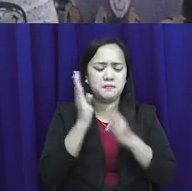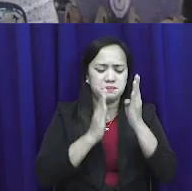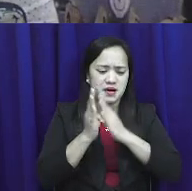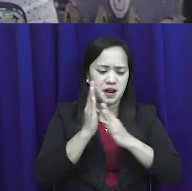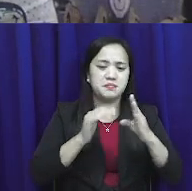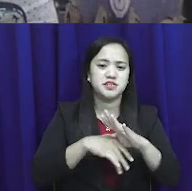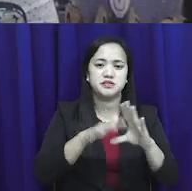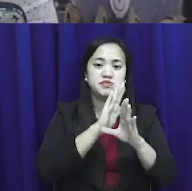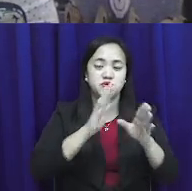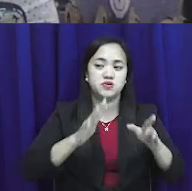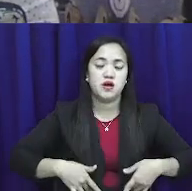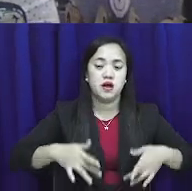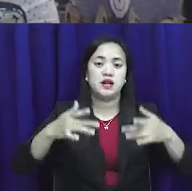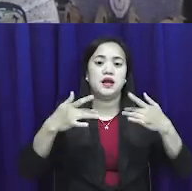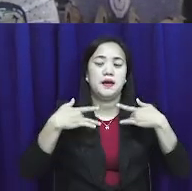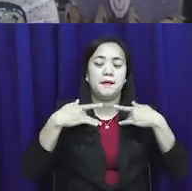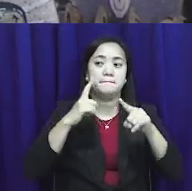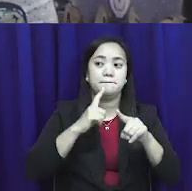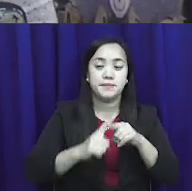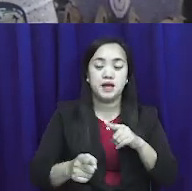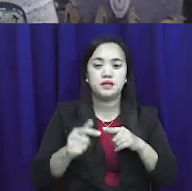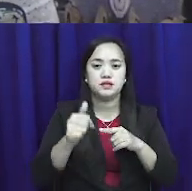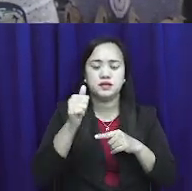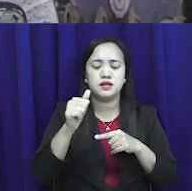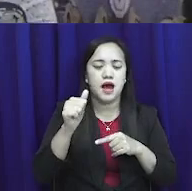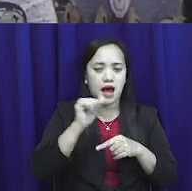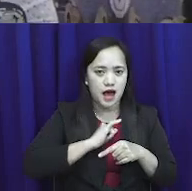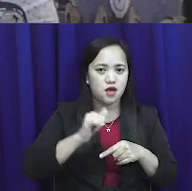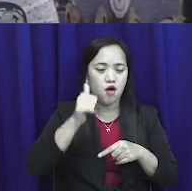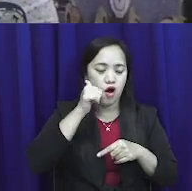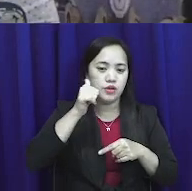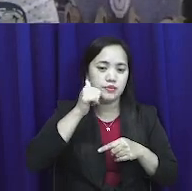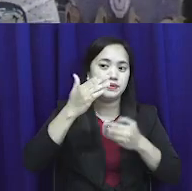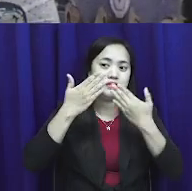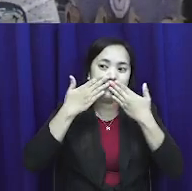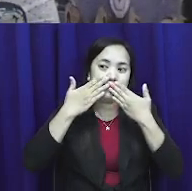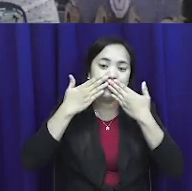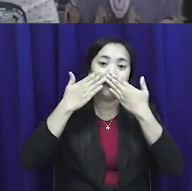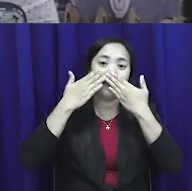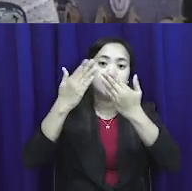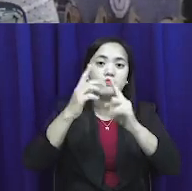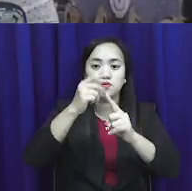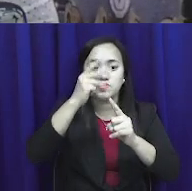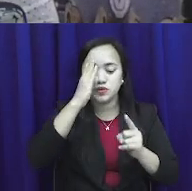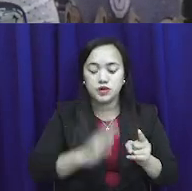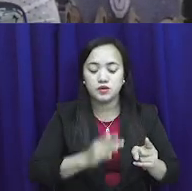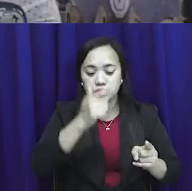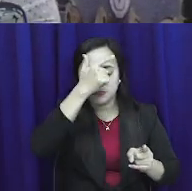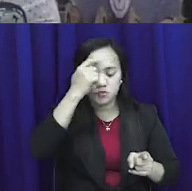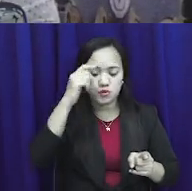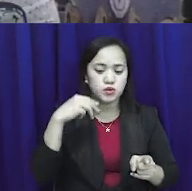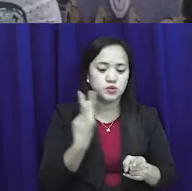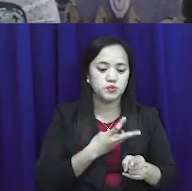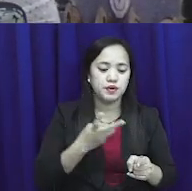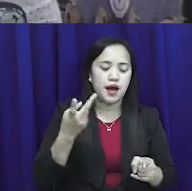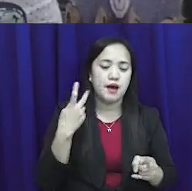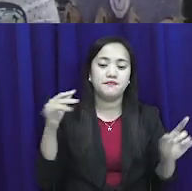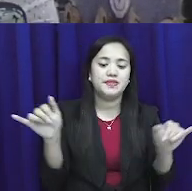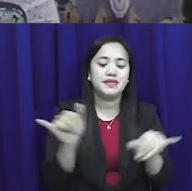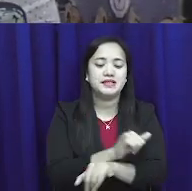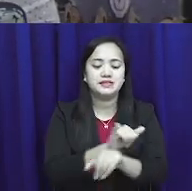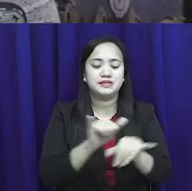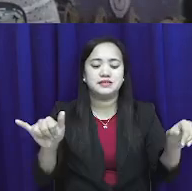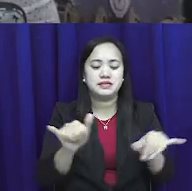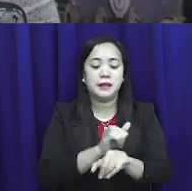ba pero ang sabi ko nga partner Nagpapasalamat ako kasi ah meron kaming common ground na mag-asawa pero